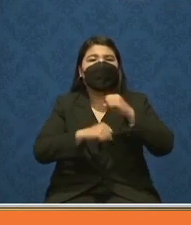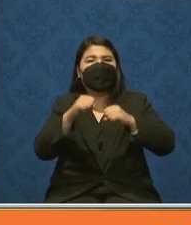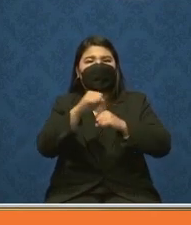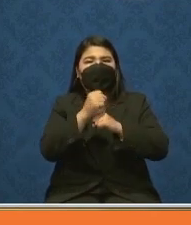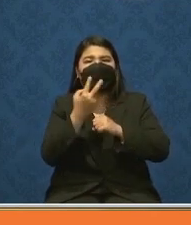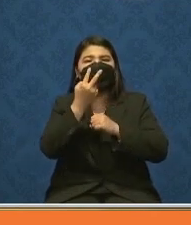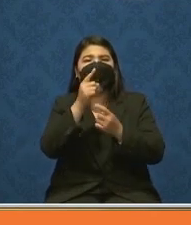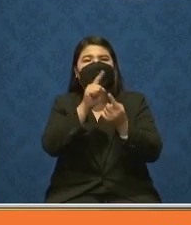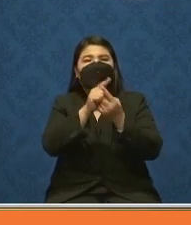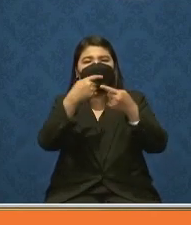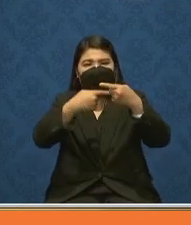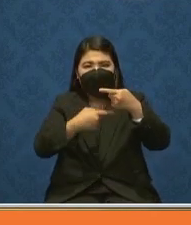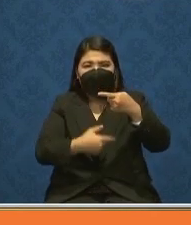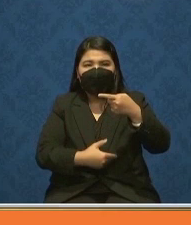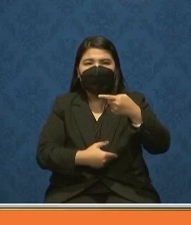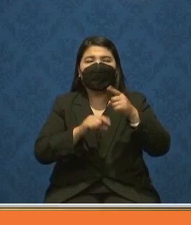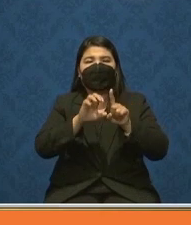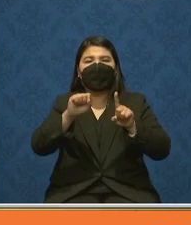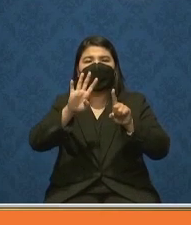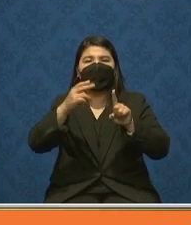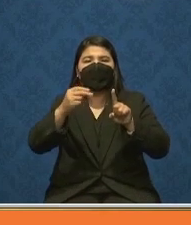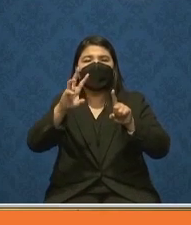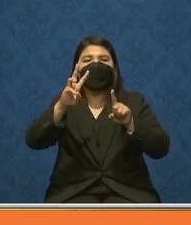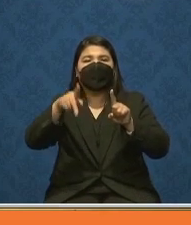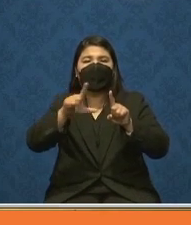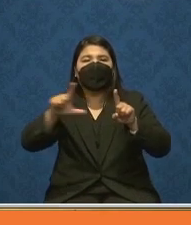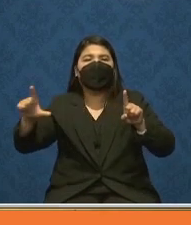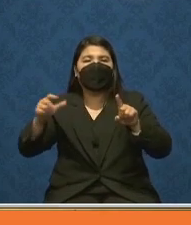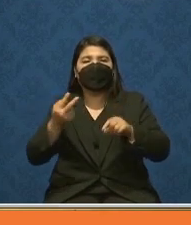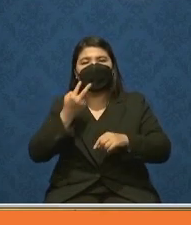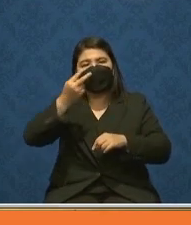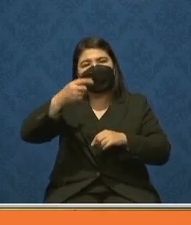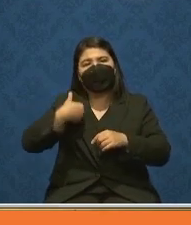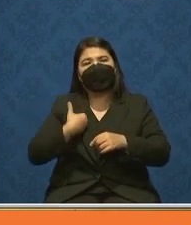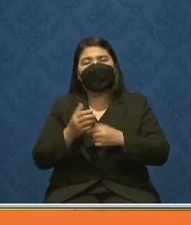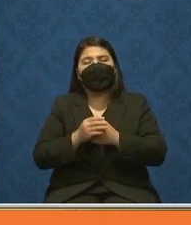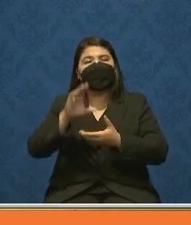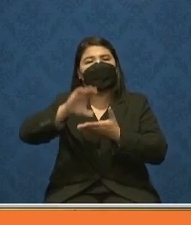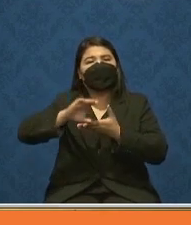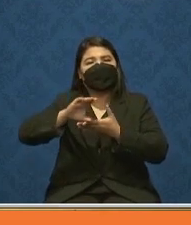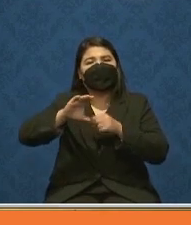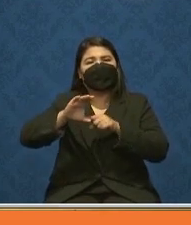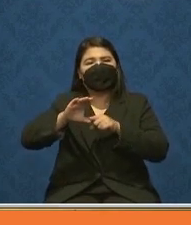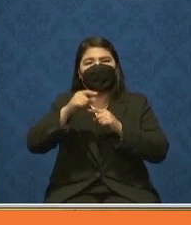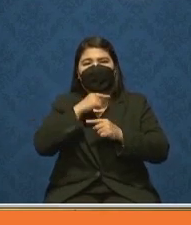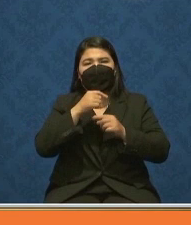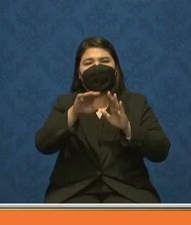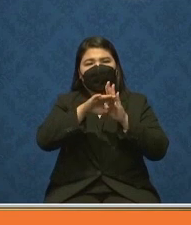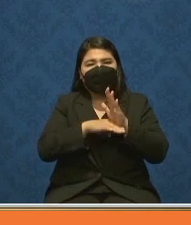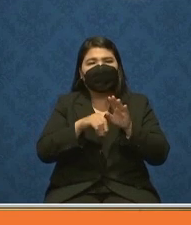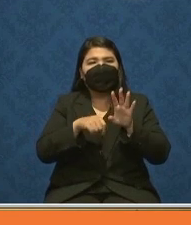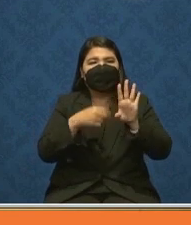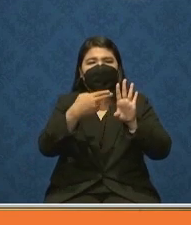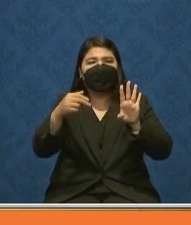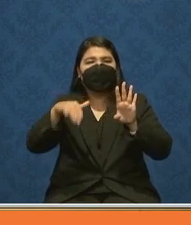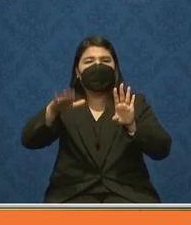นมา 146,000 ล้านครับแล้วก็ยังเป็นงบประมาณโครงการเบี้ยหัวแตกครับจาก 40,000 รายการนี่ครับ